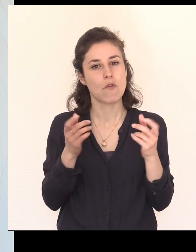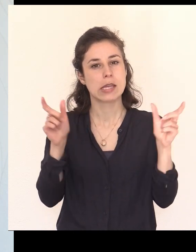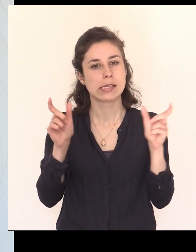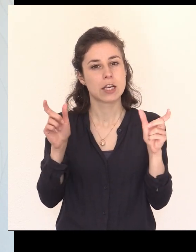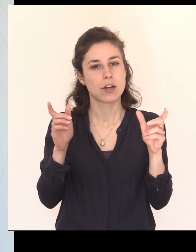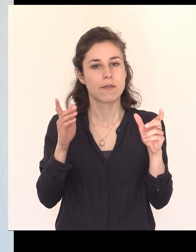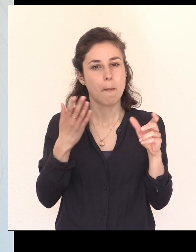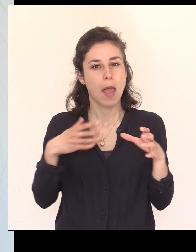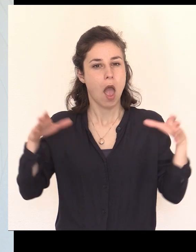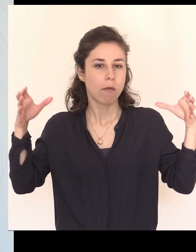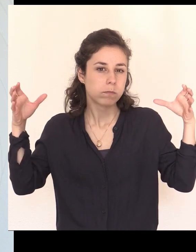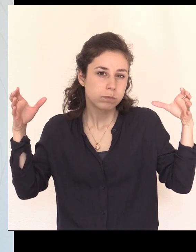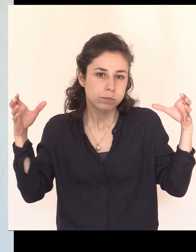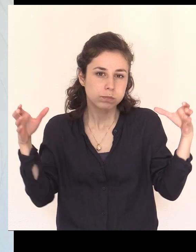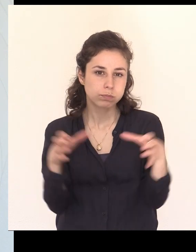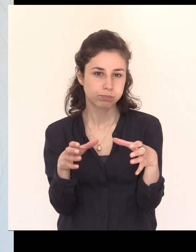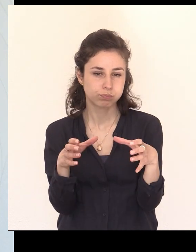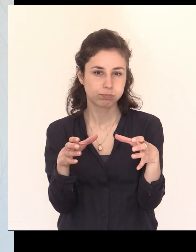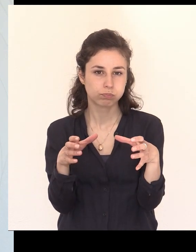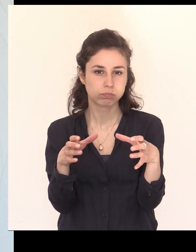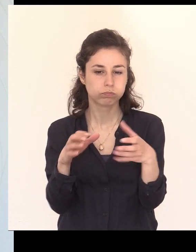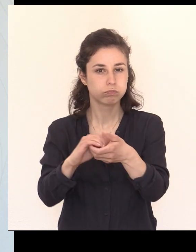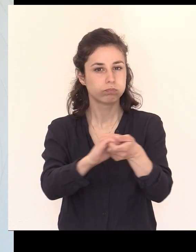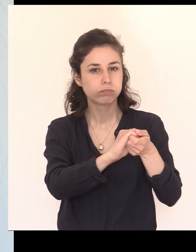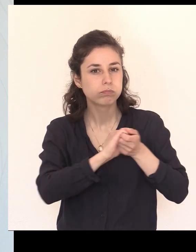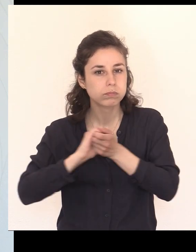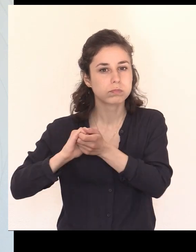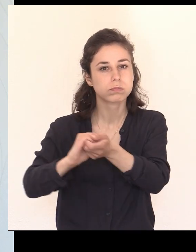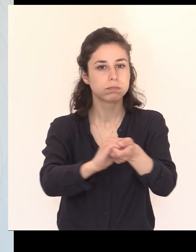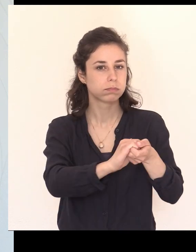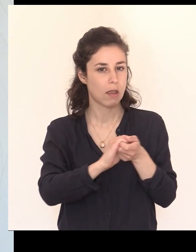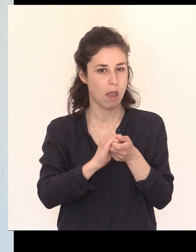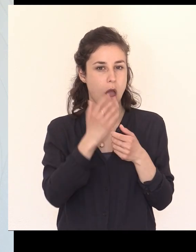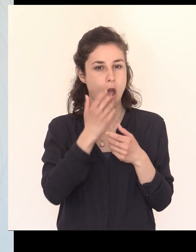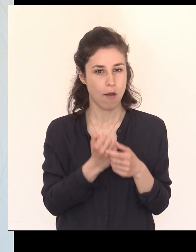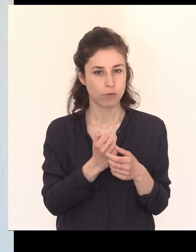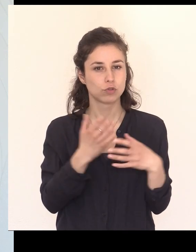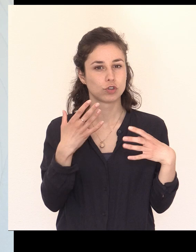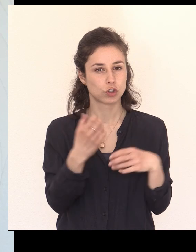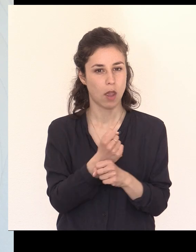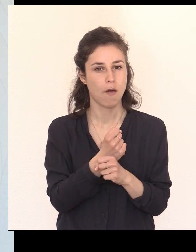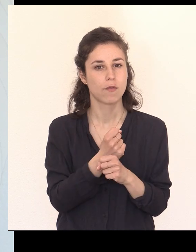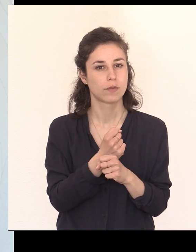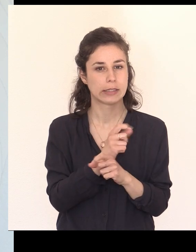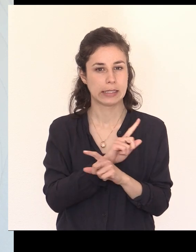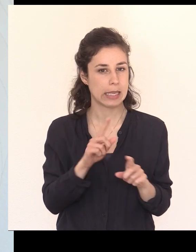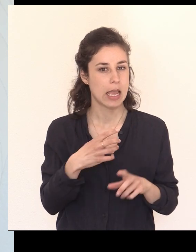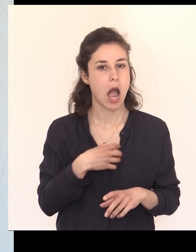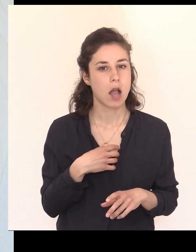näher zusammenrücken würde. Alle wollten gemeinsam gesund aus der Pandemie